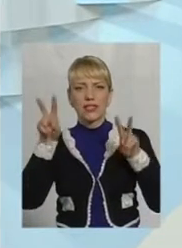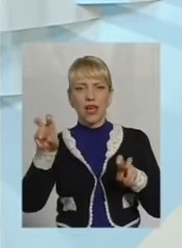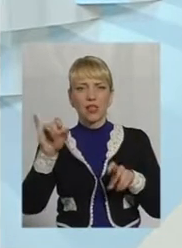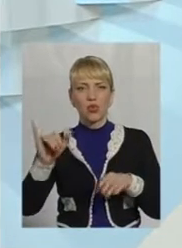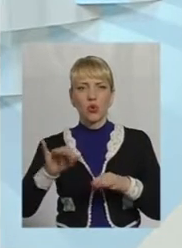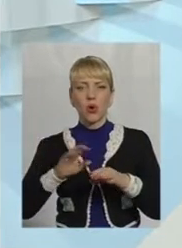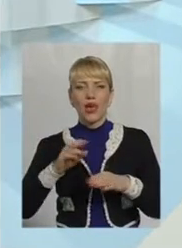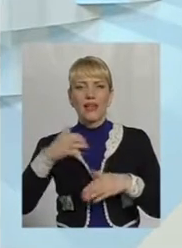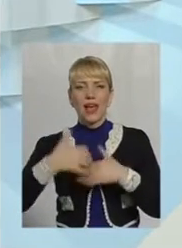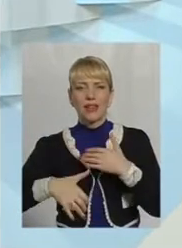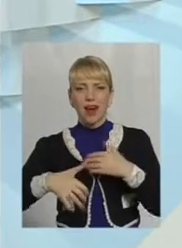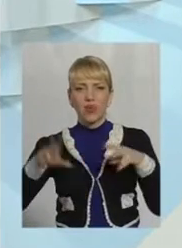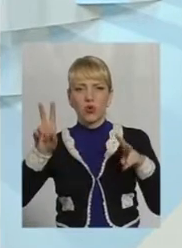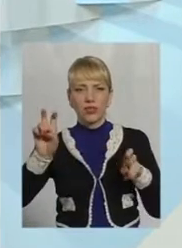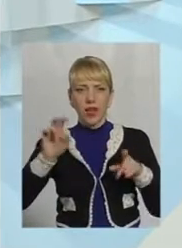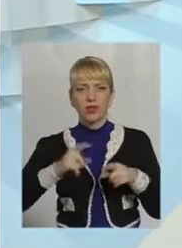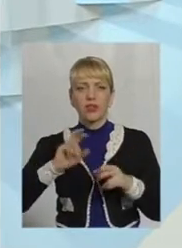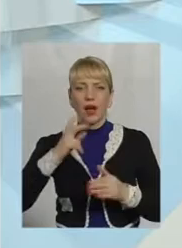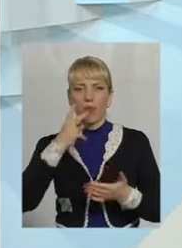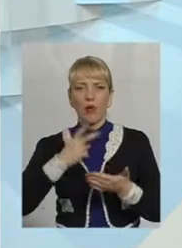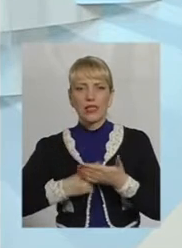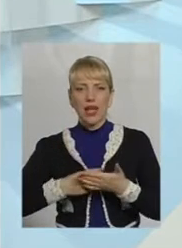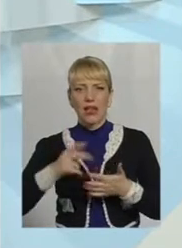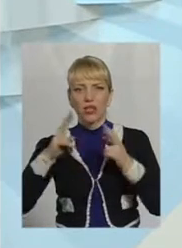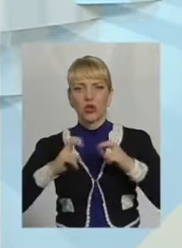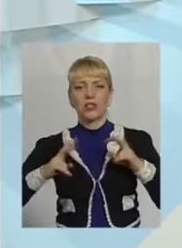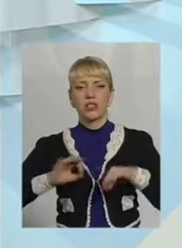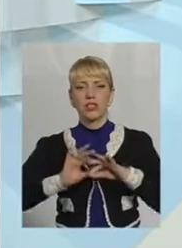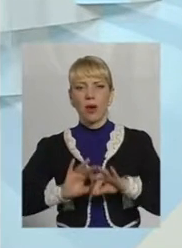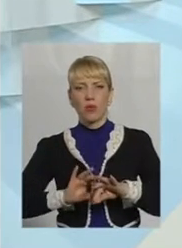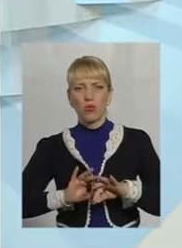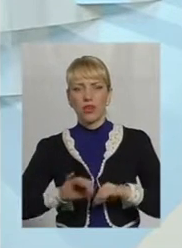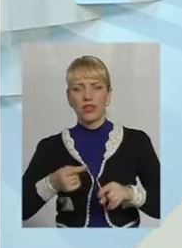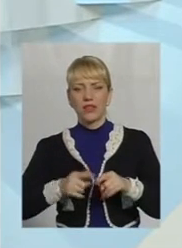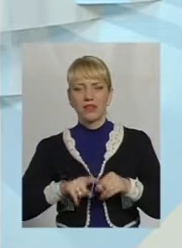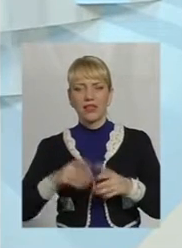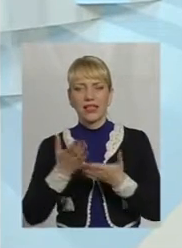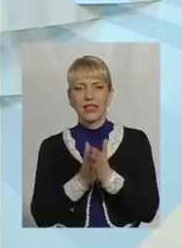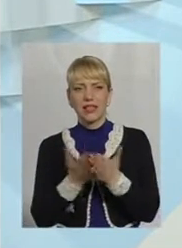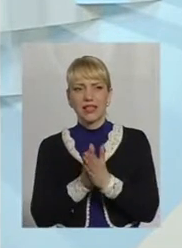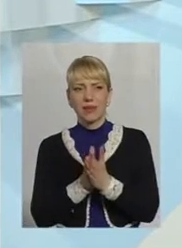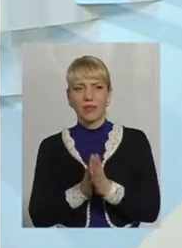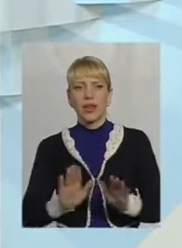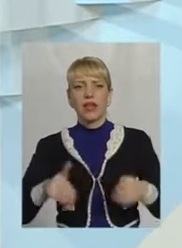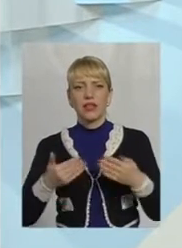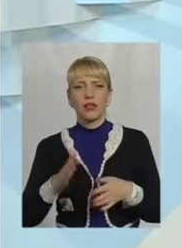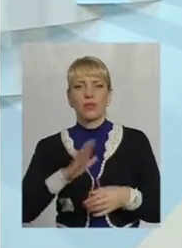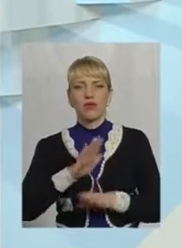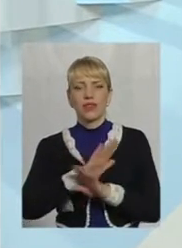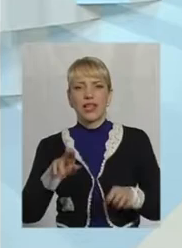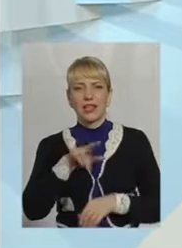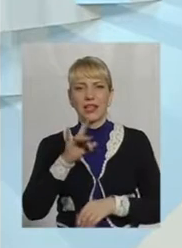Але, як показали дослідження, проведені в цій книзі, ініціатором був не Драч,